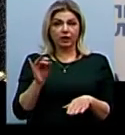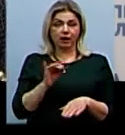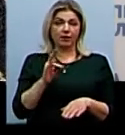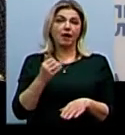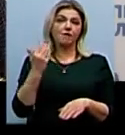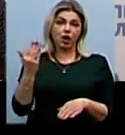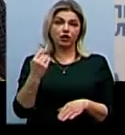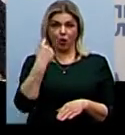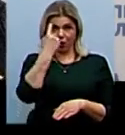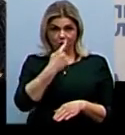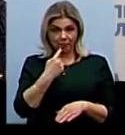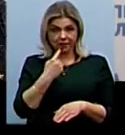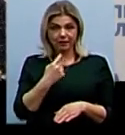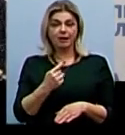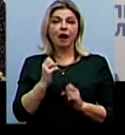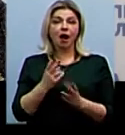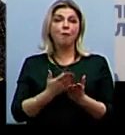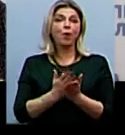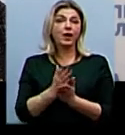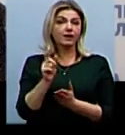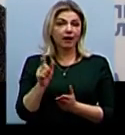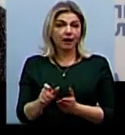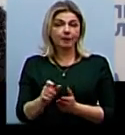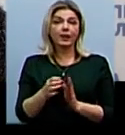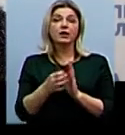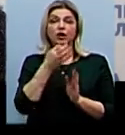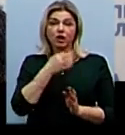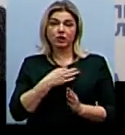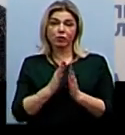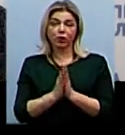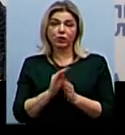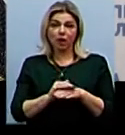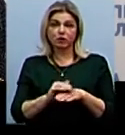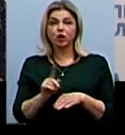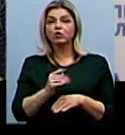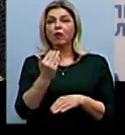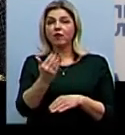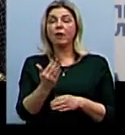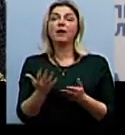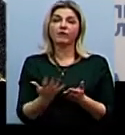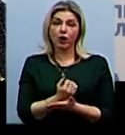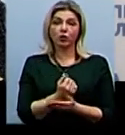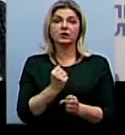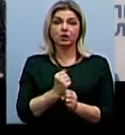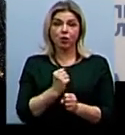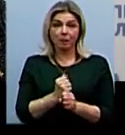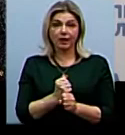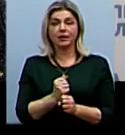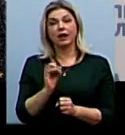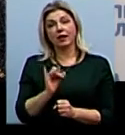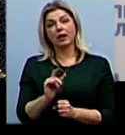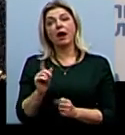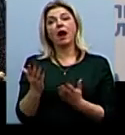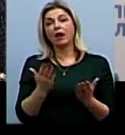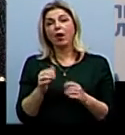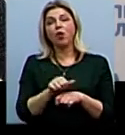вашу особистість як політика. Підкажіть, будь ласка, що вам вдалося все ж таки зробити, як ви вважаєте, і які